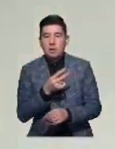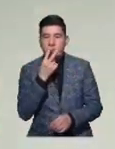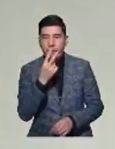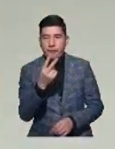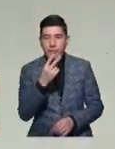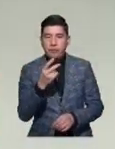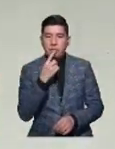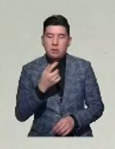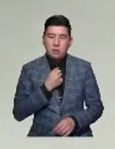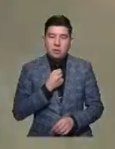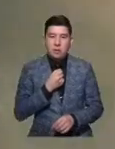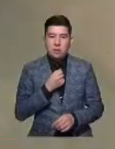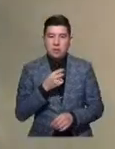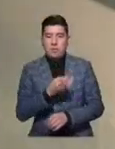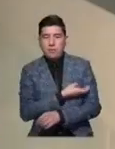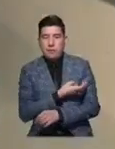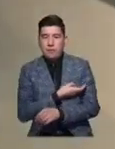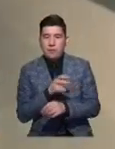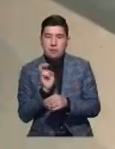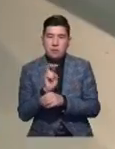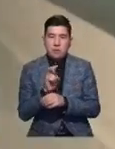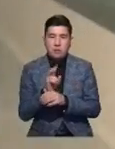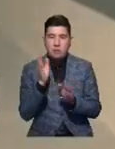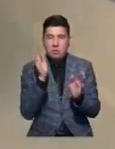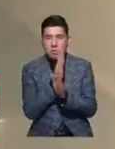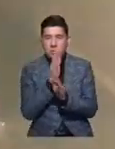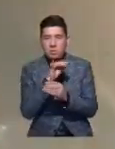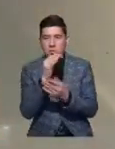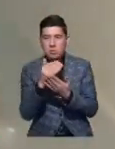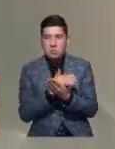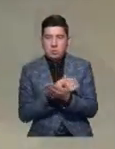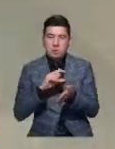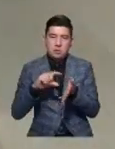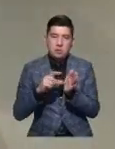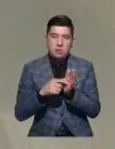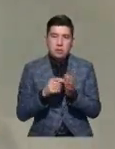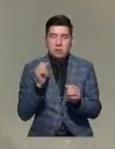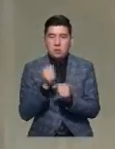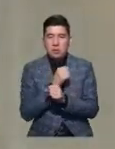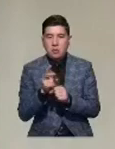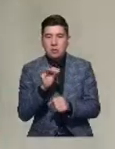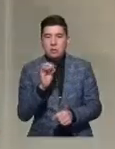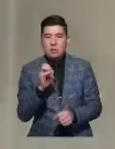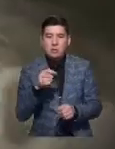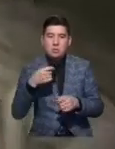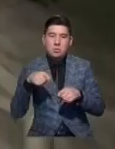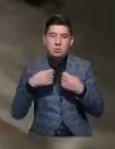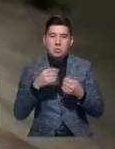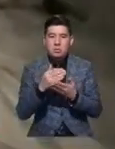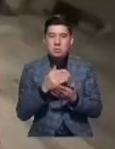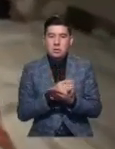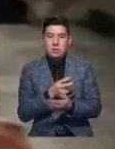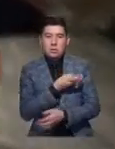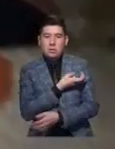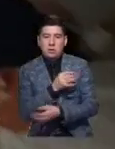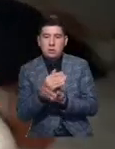снаряд. Врачи носятся с носилками по заполненным пылью и дымом коридорам здания. Из-за боев работу госпиталя пришлось прервать. Хирург Ахмед